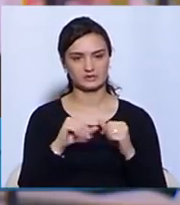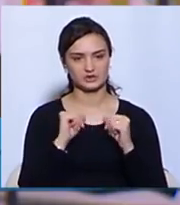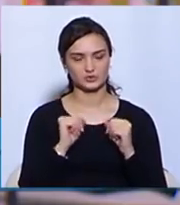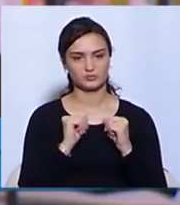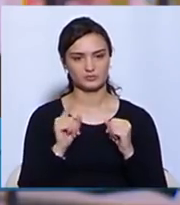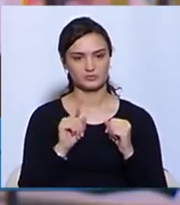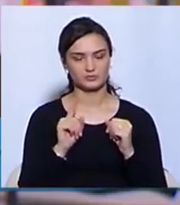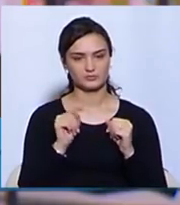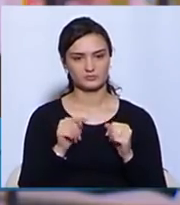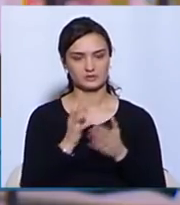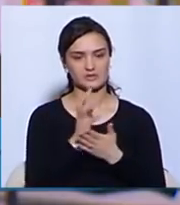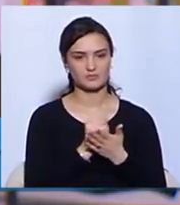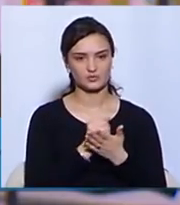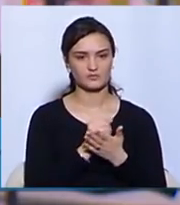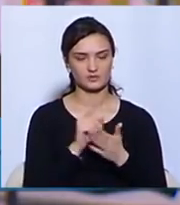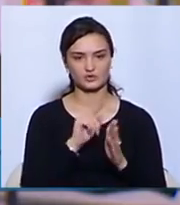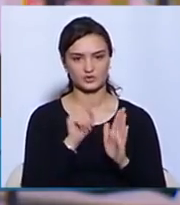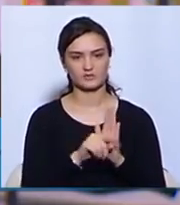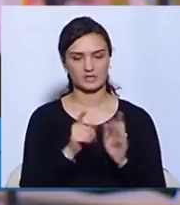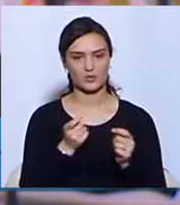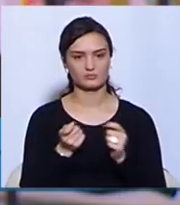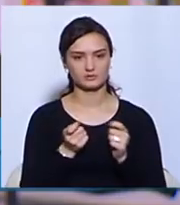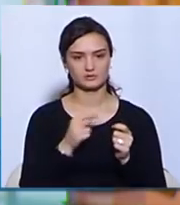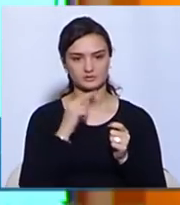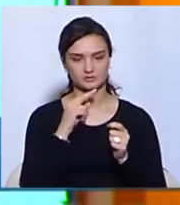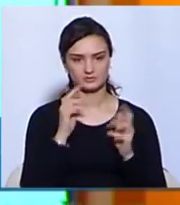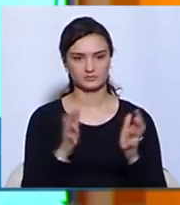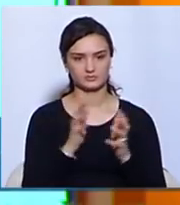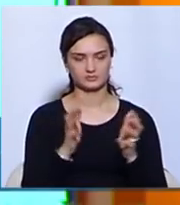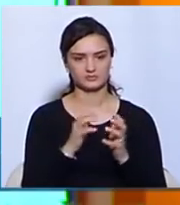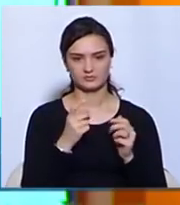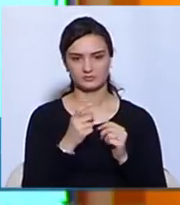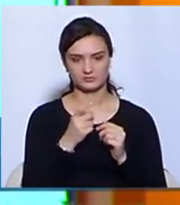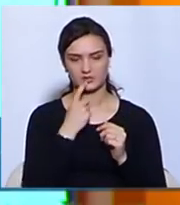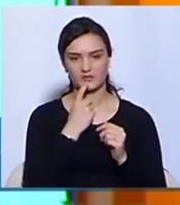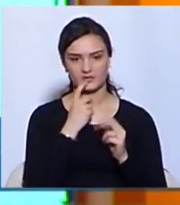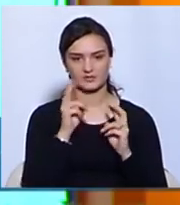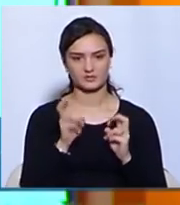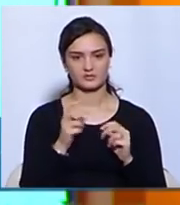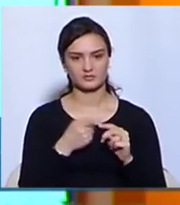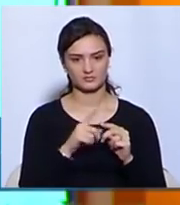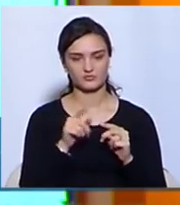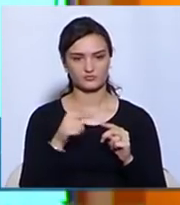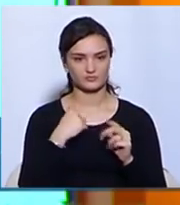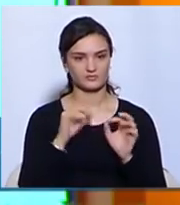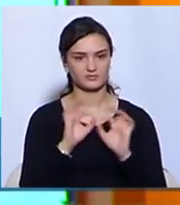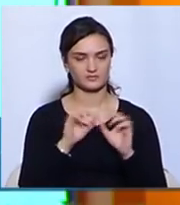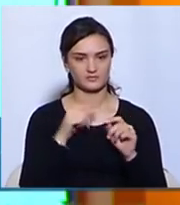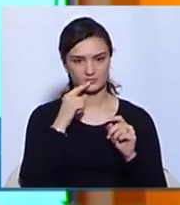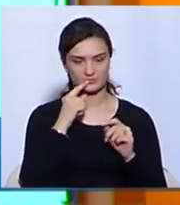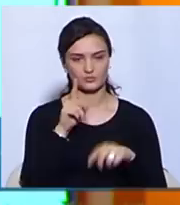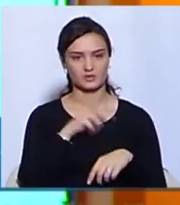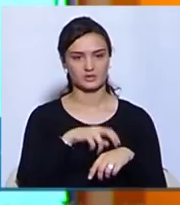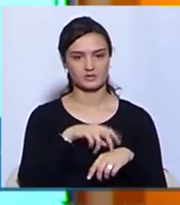ცდილობენ, რომ დამზოგველი ჩან გაუფრთხილდნენ საკვერცხეს, რა შეიძლება გაუფრთხილდნენ საკვერცხეს. ამაზე ჩვენ ხას გასმით უსვამთ, რომ